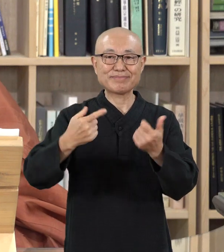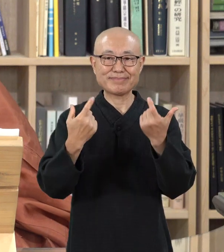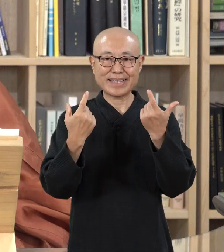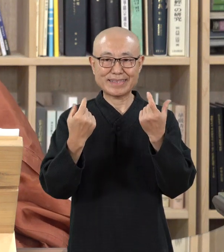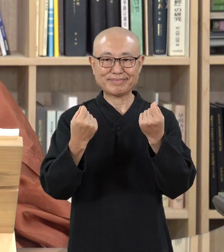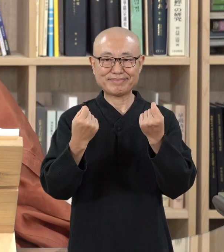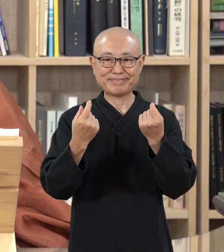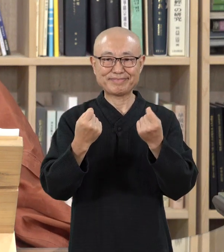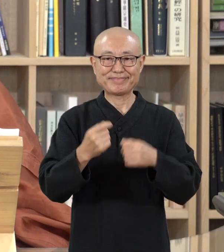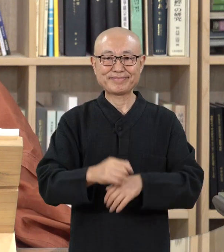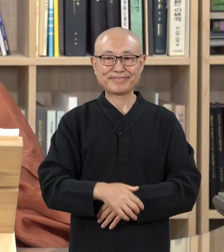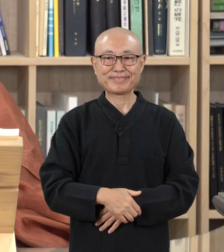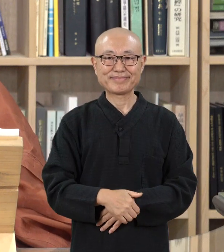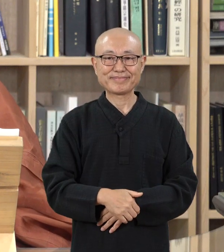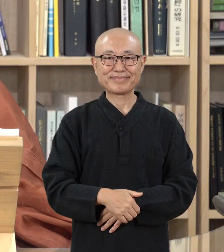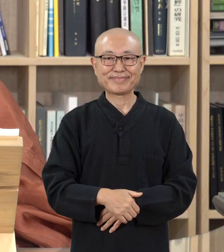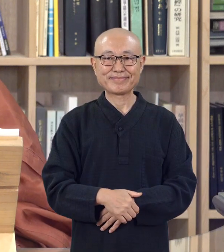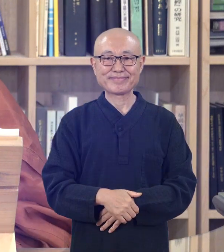가르침입니다.